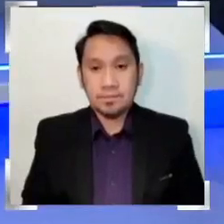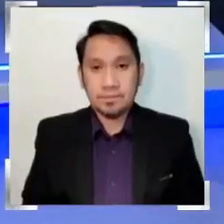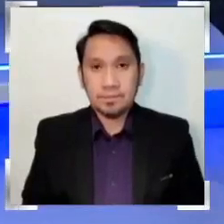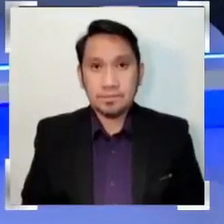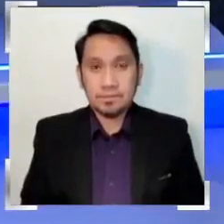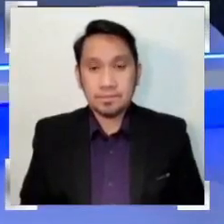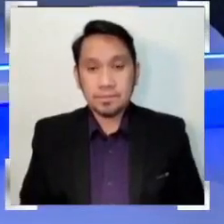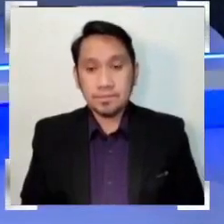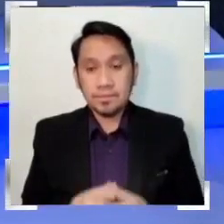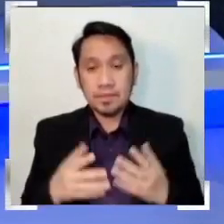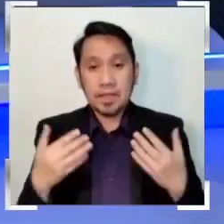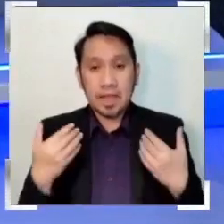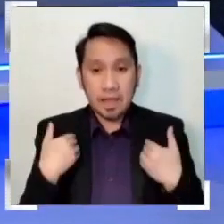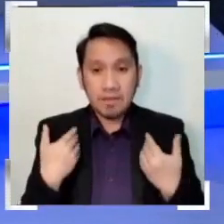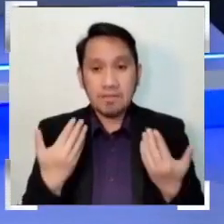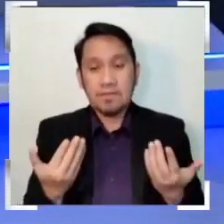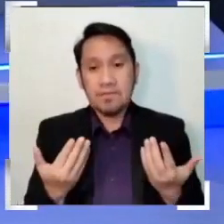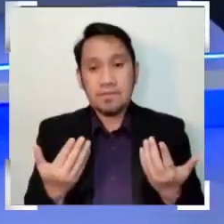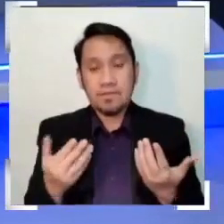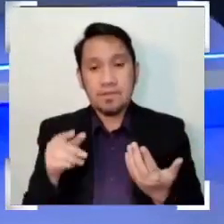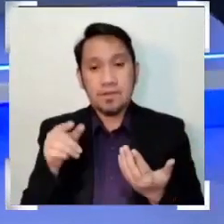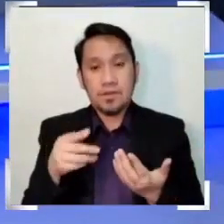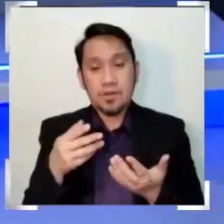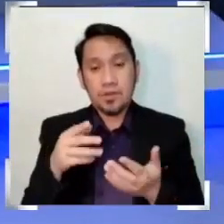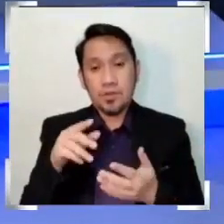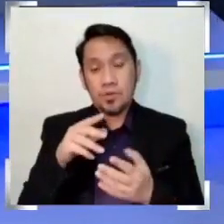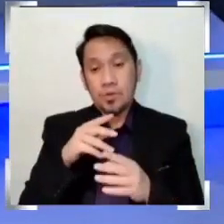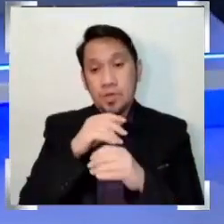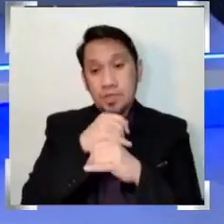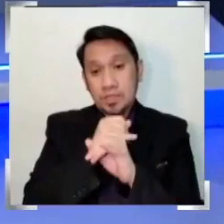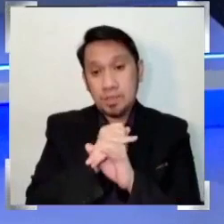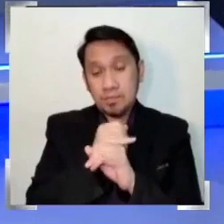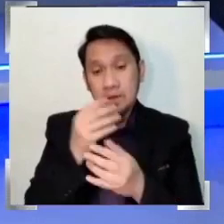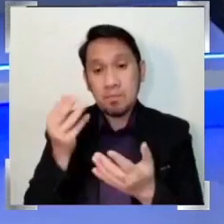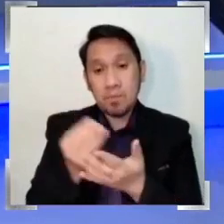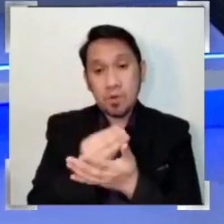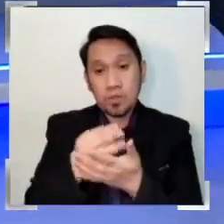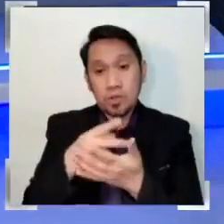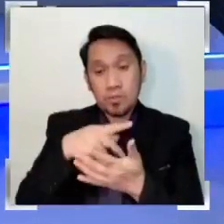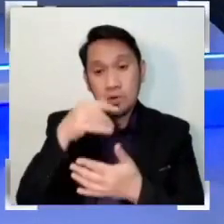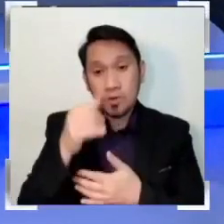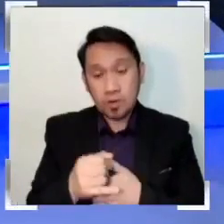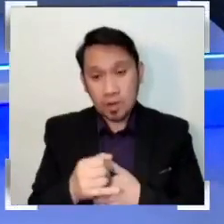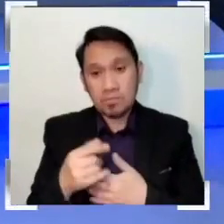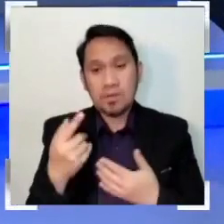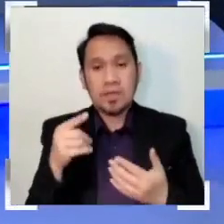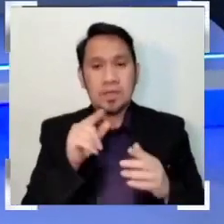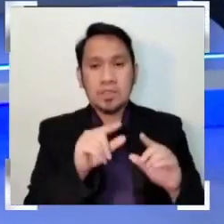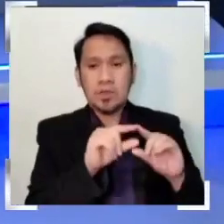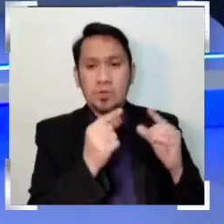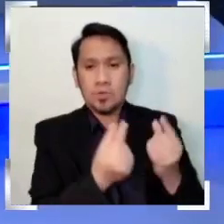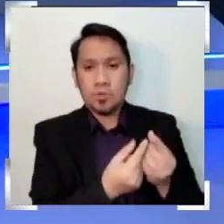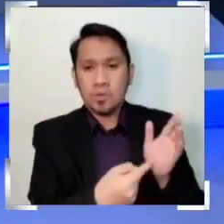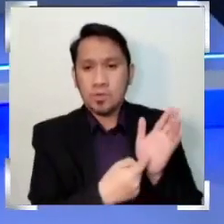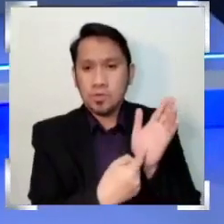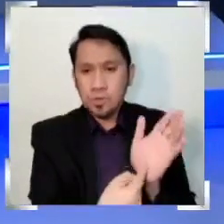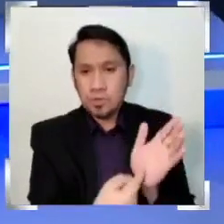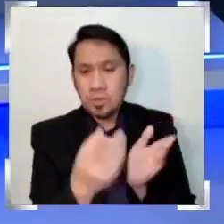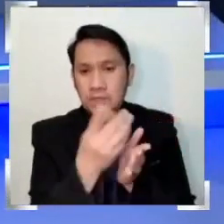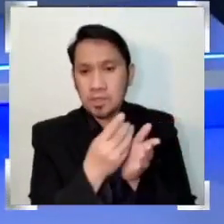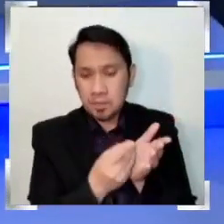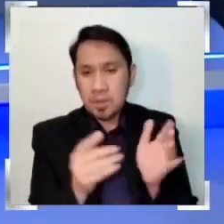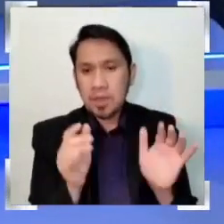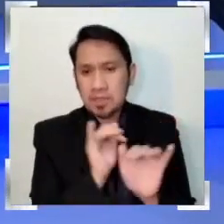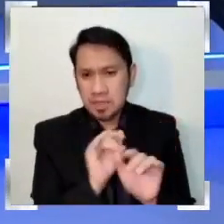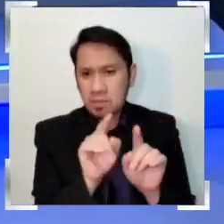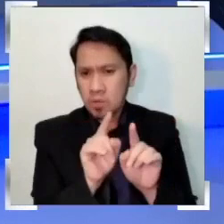Sa gitna ng usapin sa PUB Modernization Program, iminida ng isang grupo ang disenyo na modernized jeepney na mukha pa rin tradisyonal